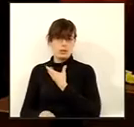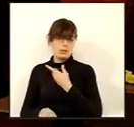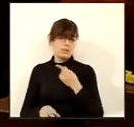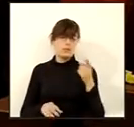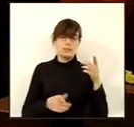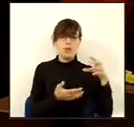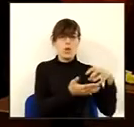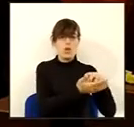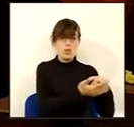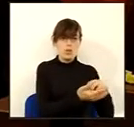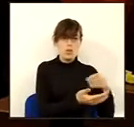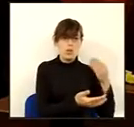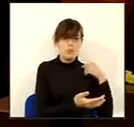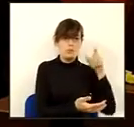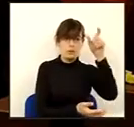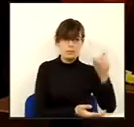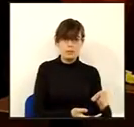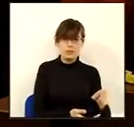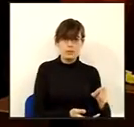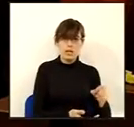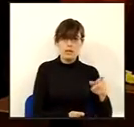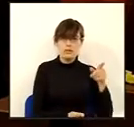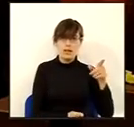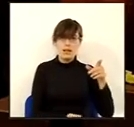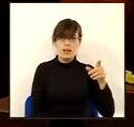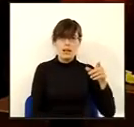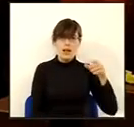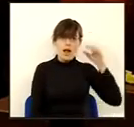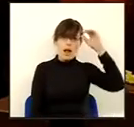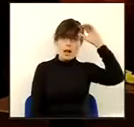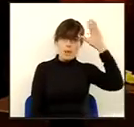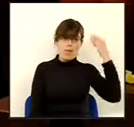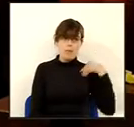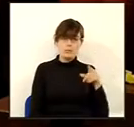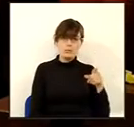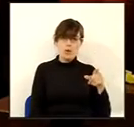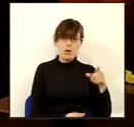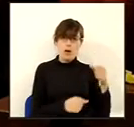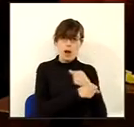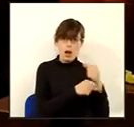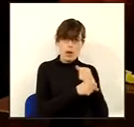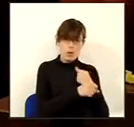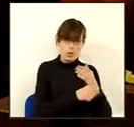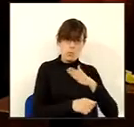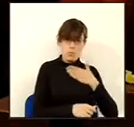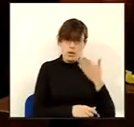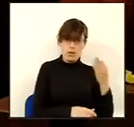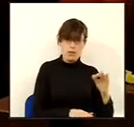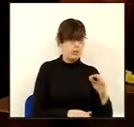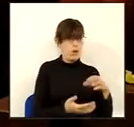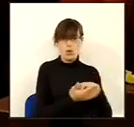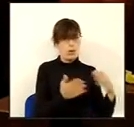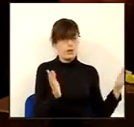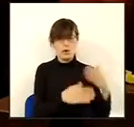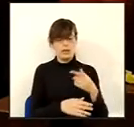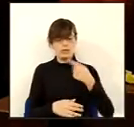en dubte que el senyor Joan Sala és una de les persones amb més capacitat per al desenvolupament d'aquesta tasca a la nostra ciutat. El nostre